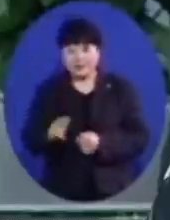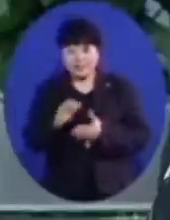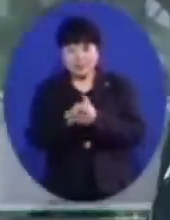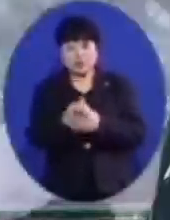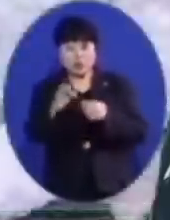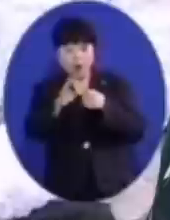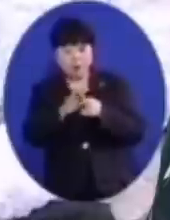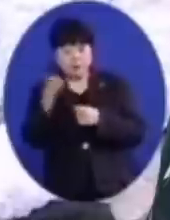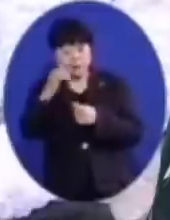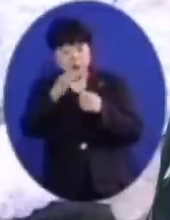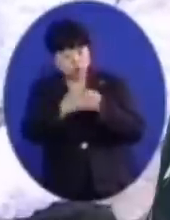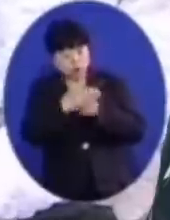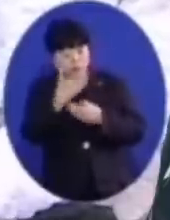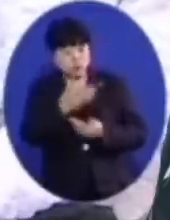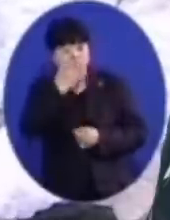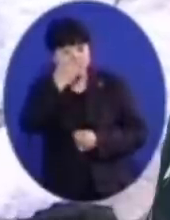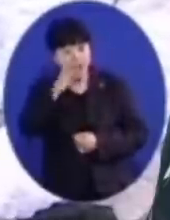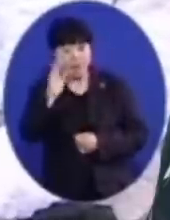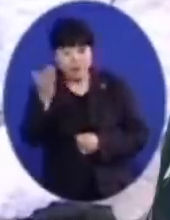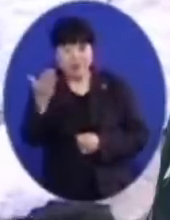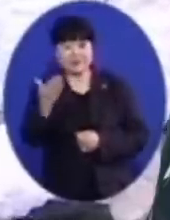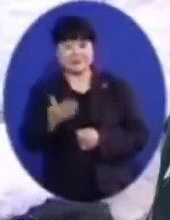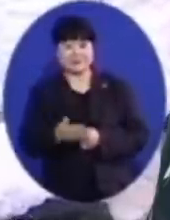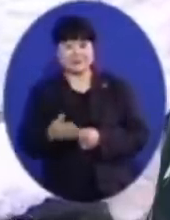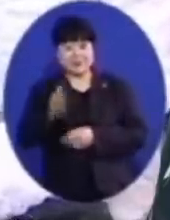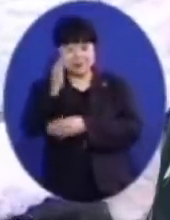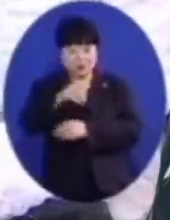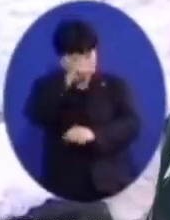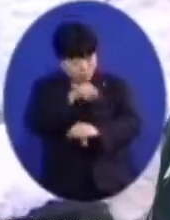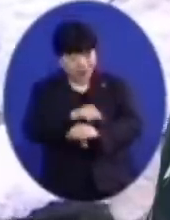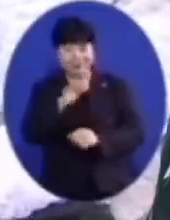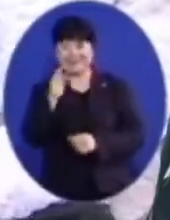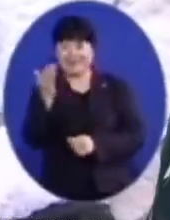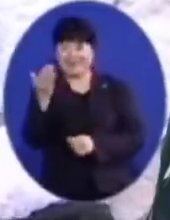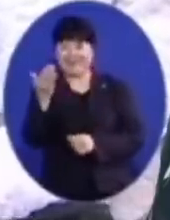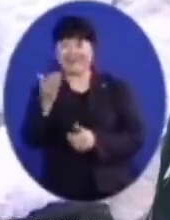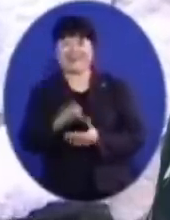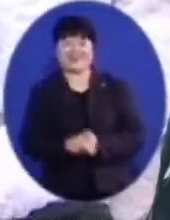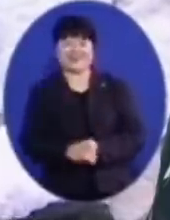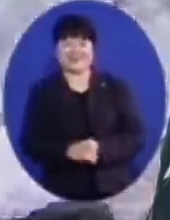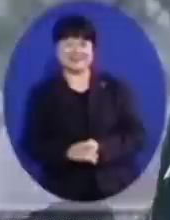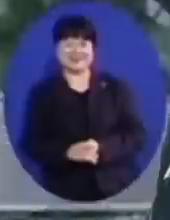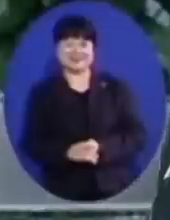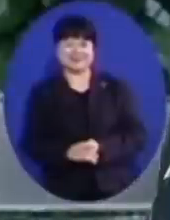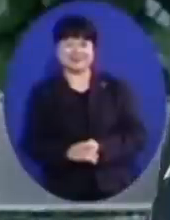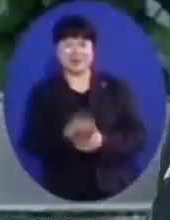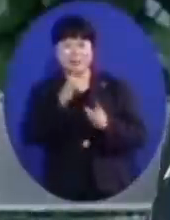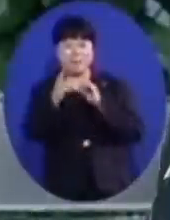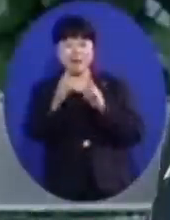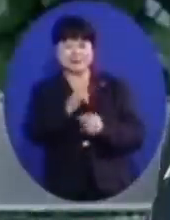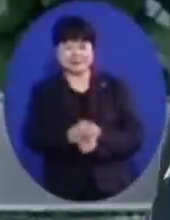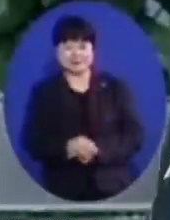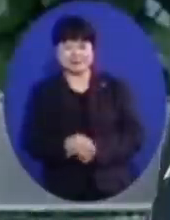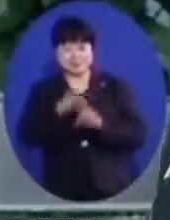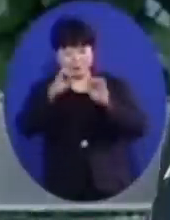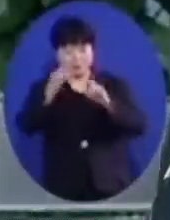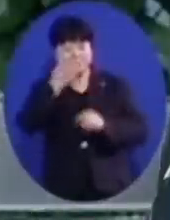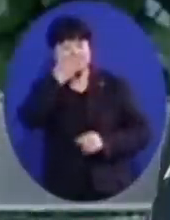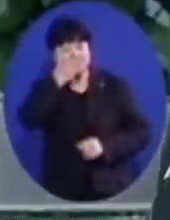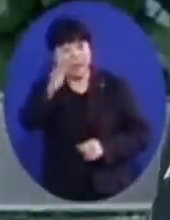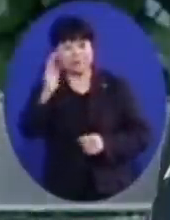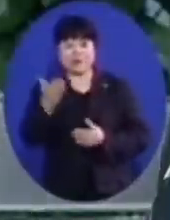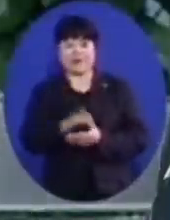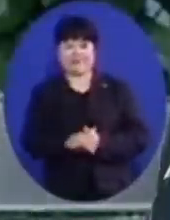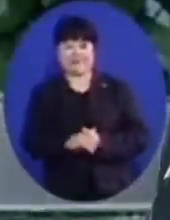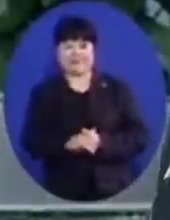기도하면 성령이 도와주실 기도하게 되고 설교 허락하면 설교도 하게 되고 말씀 전하는 것도